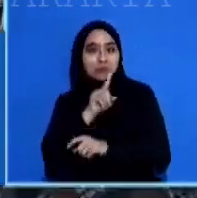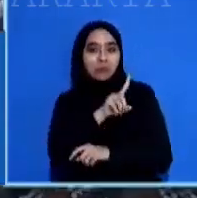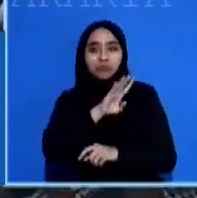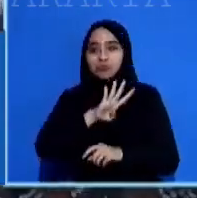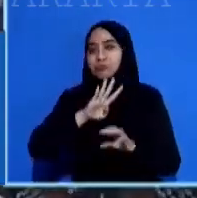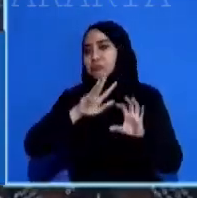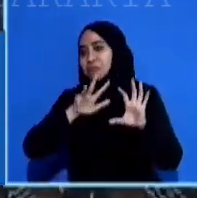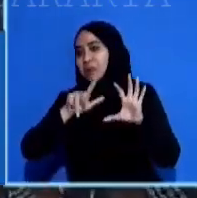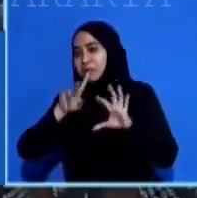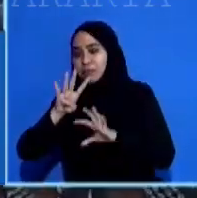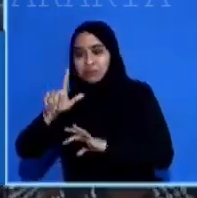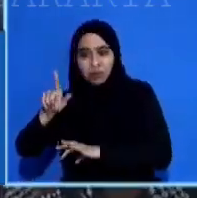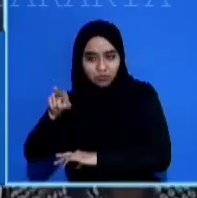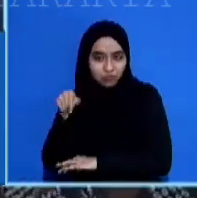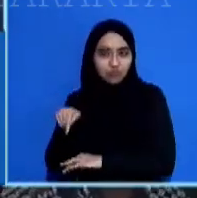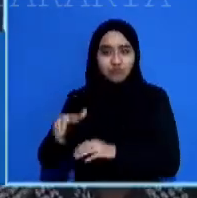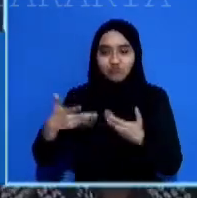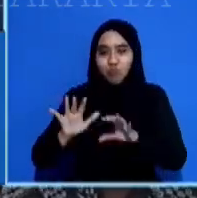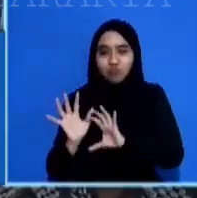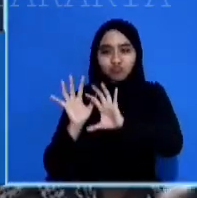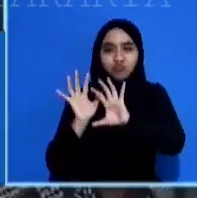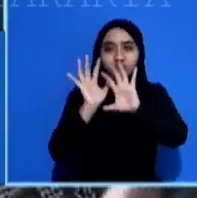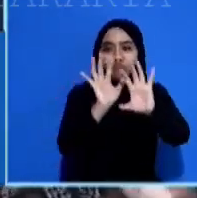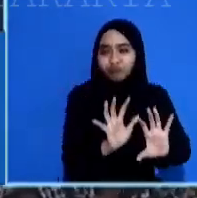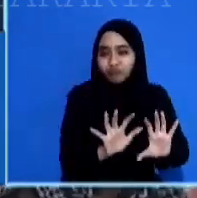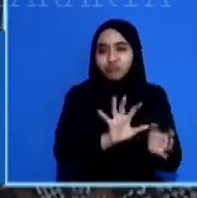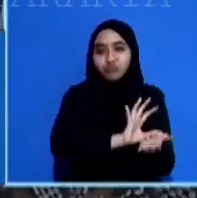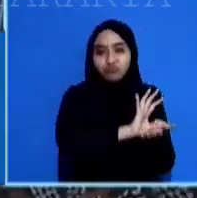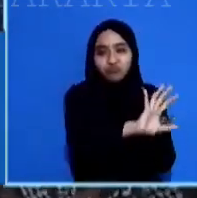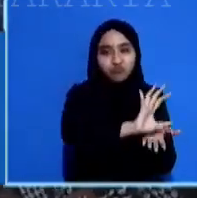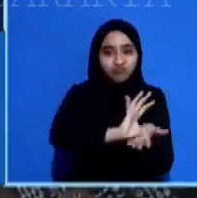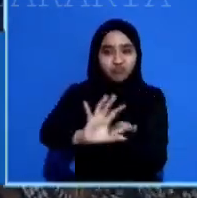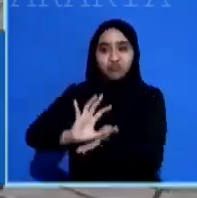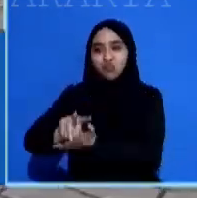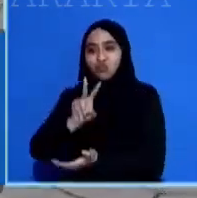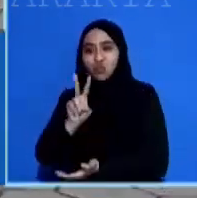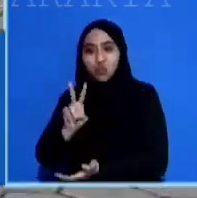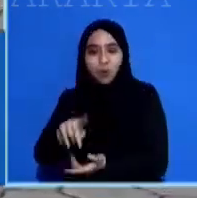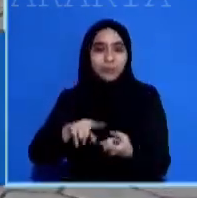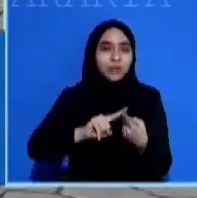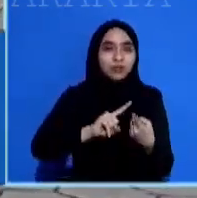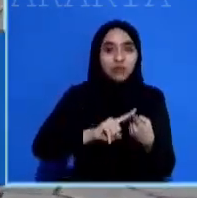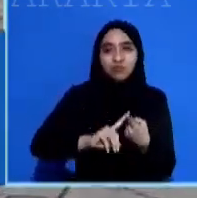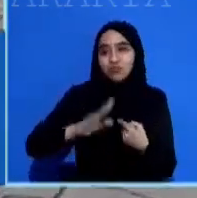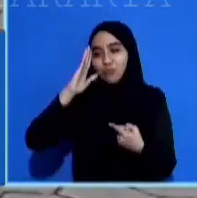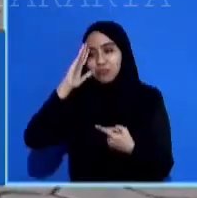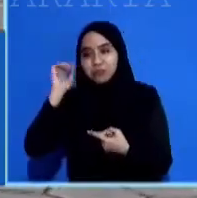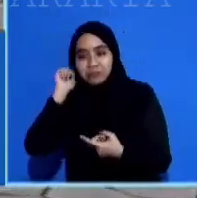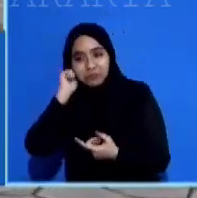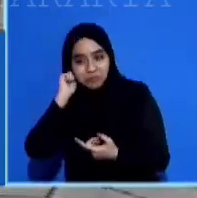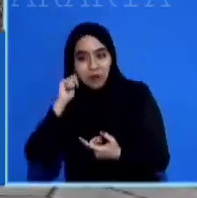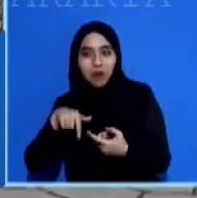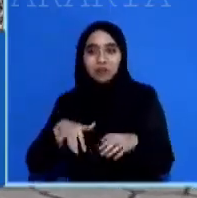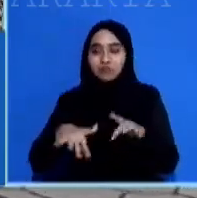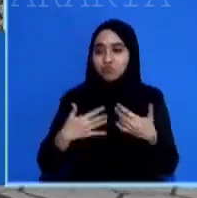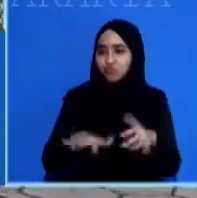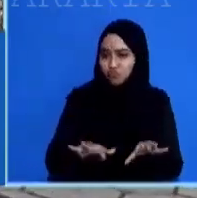Li jenis gunungan yang diarah untuk dibagikan yaitu dua gunungan kakung satu gunungan Estri satu gunungan gepak satu gunungan